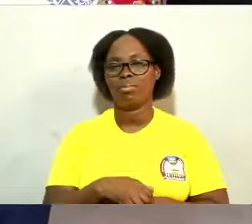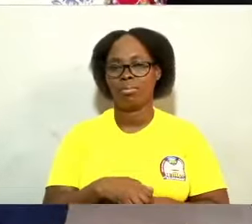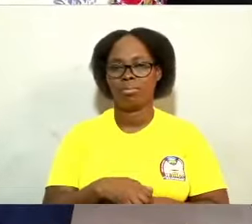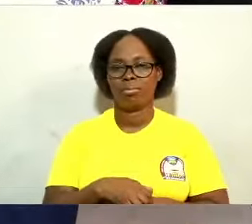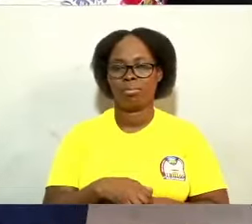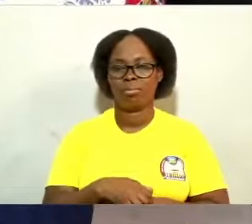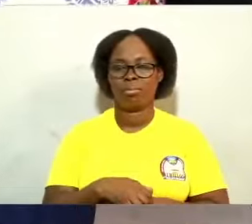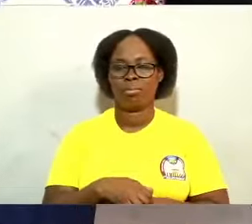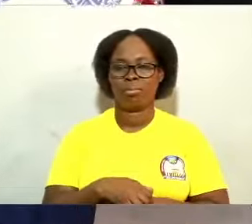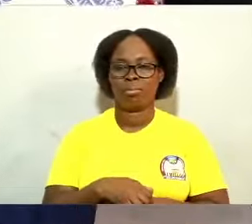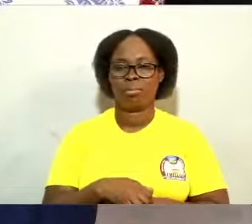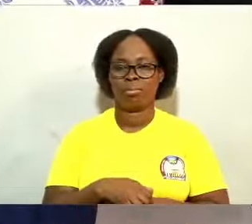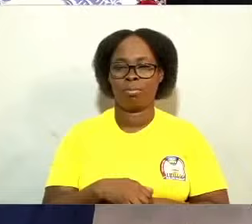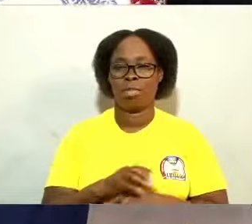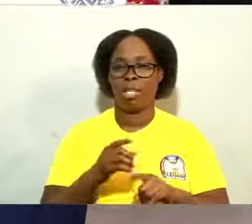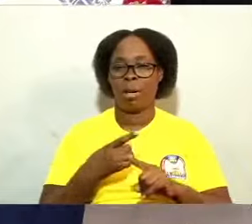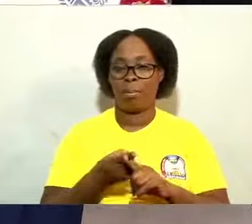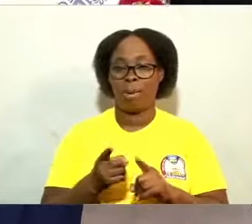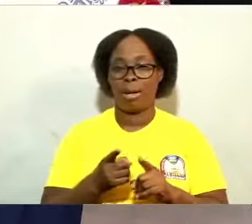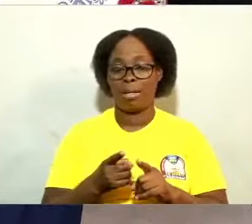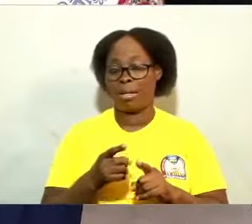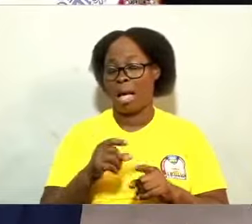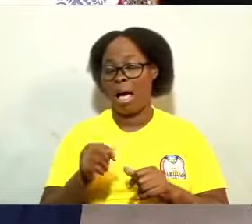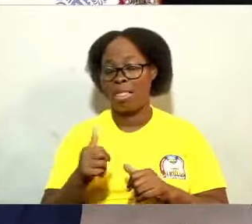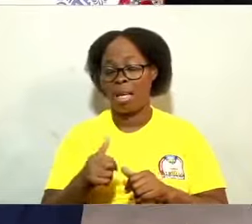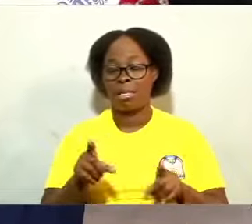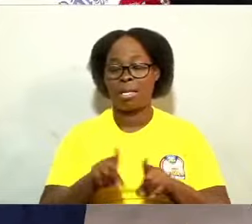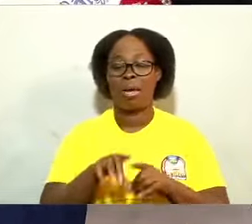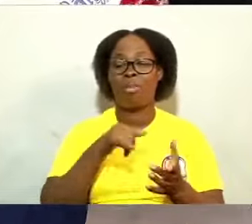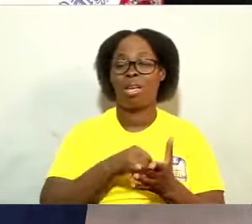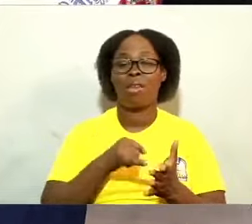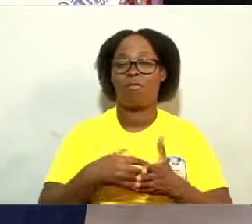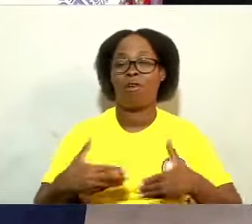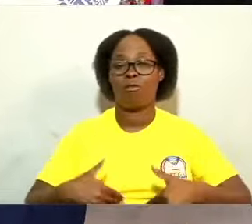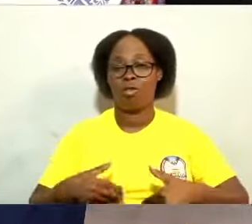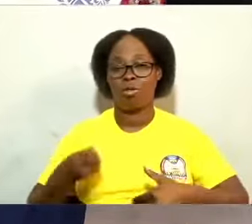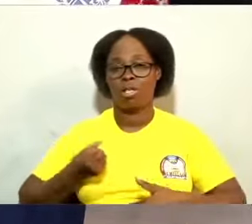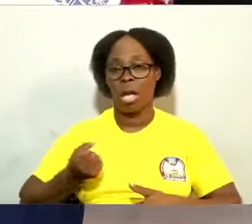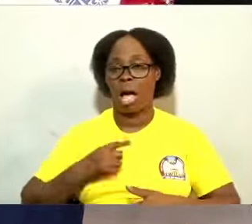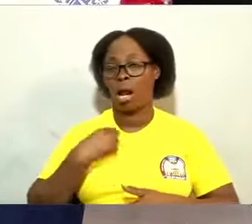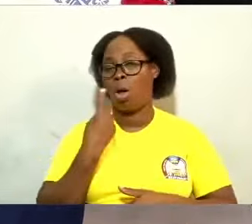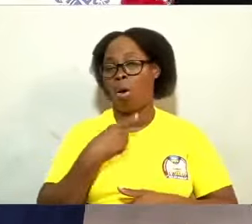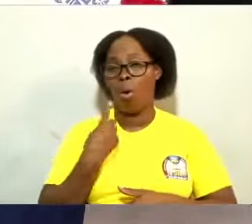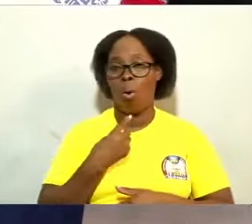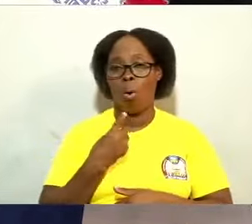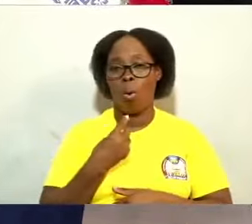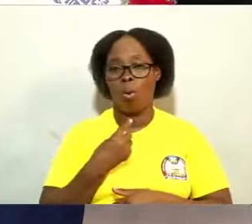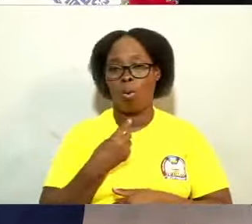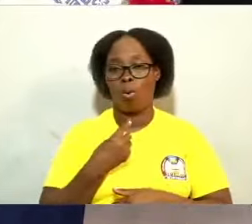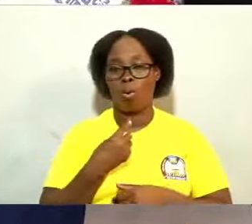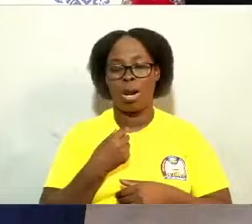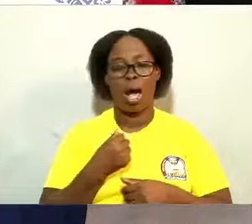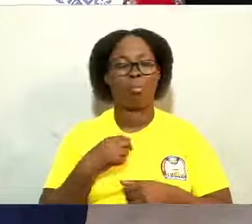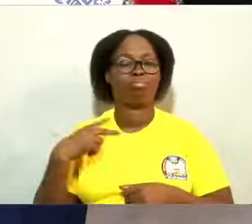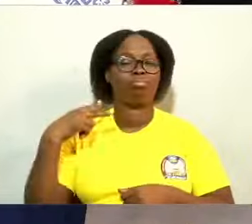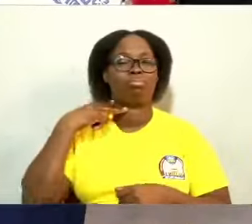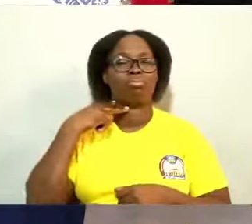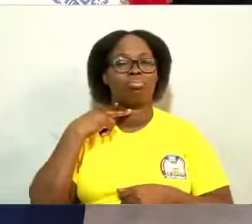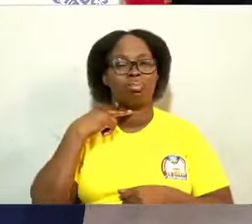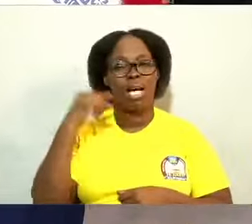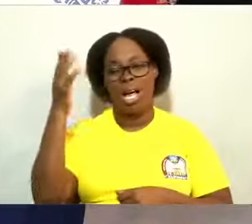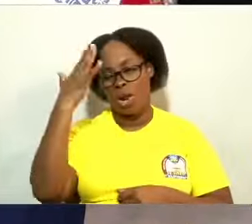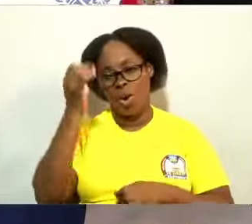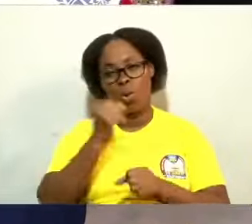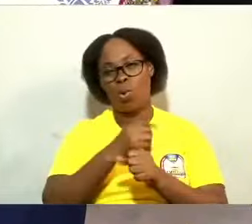feminism. Lakini nahusu mabinti, vijana ambao wanasambaa, wanashindwa wafanye nini, maana kila